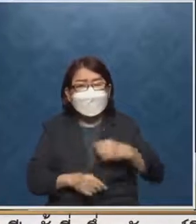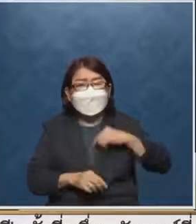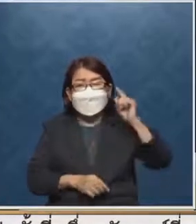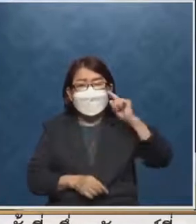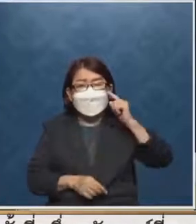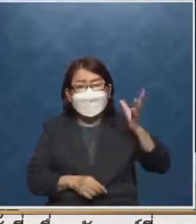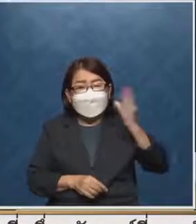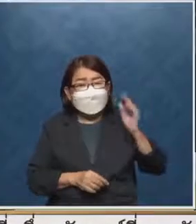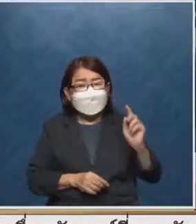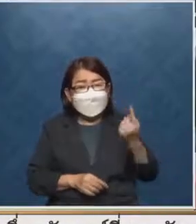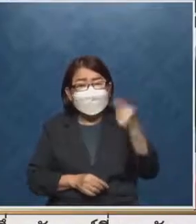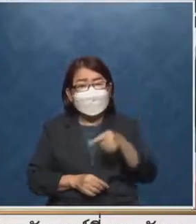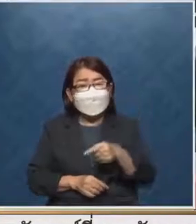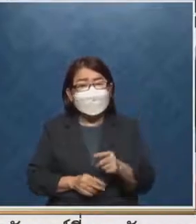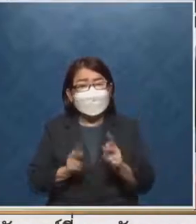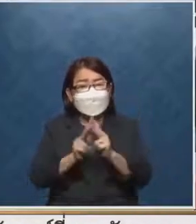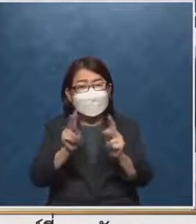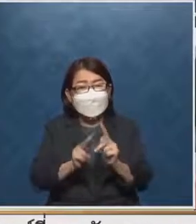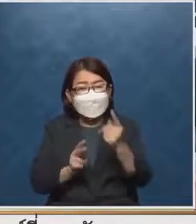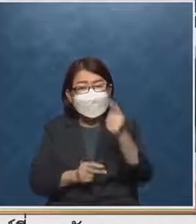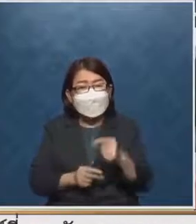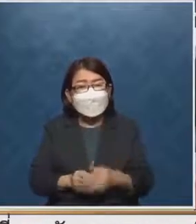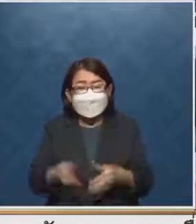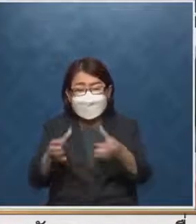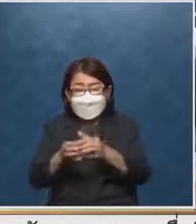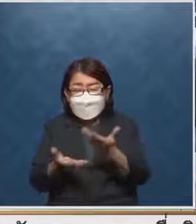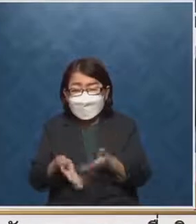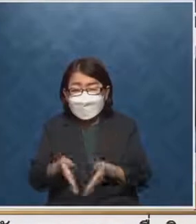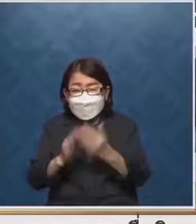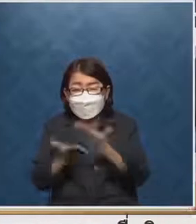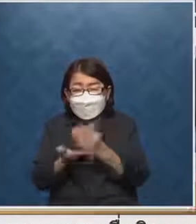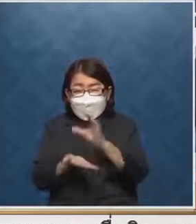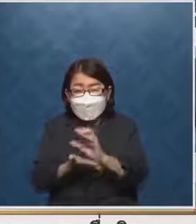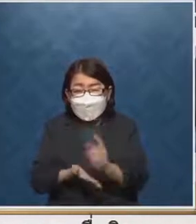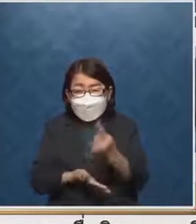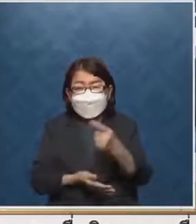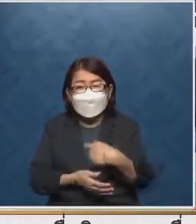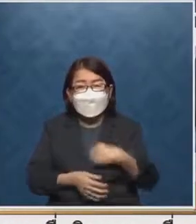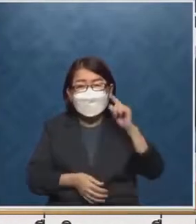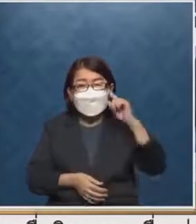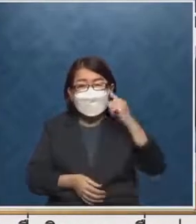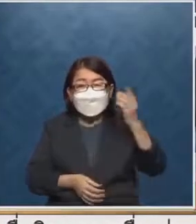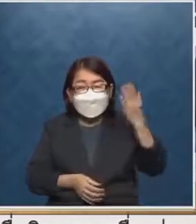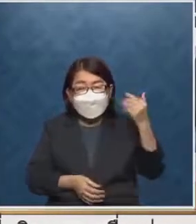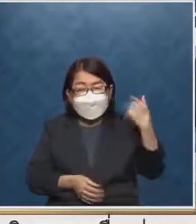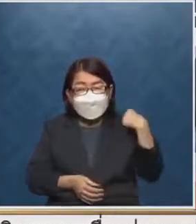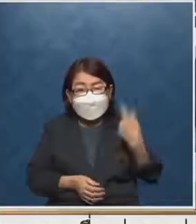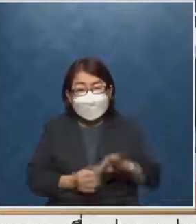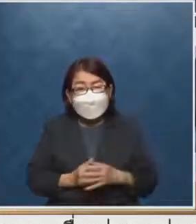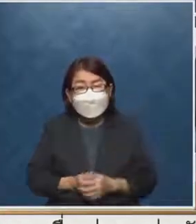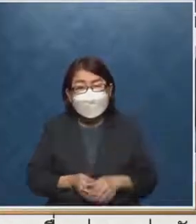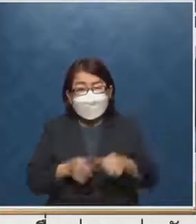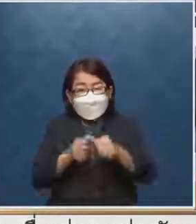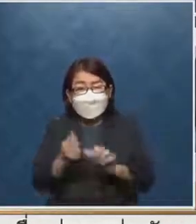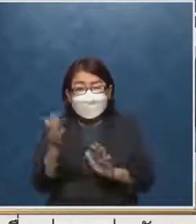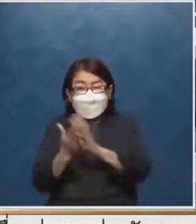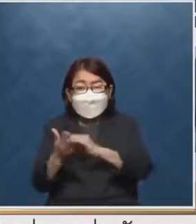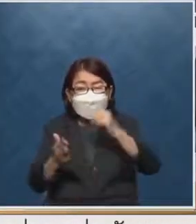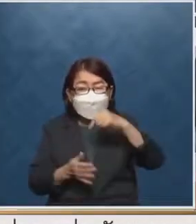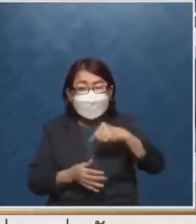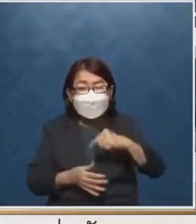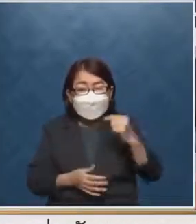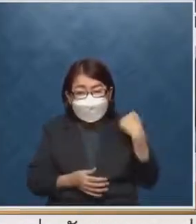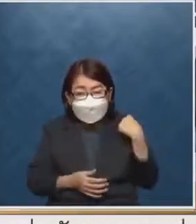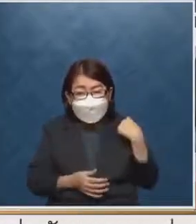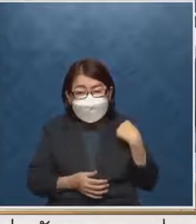ากท่านมารายงานเลยว่ามีกองทุนพัฒนาสื่อปลอดภัยและสร้างสรรค์ในโลกใบนี้ขอบคุณมากท่านประธานครับ